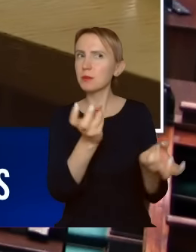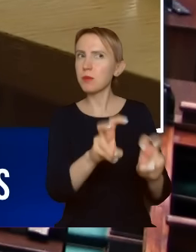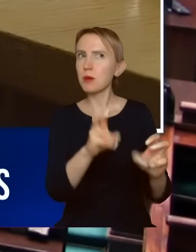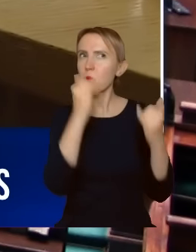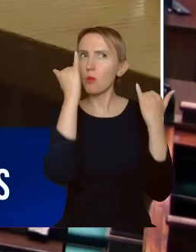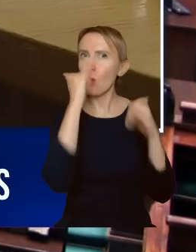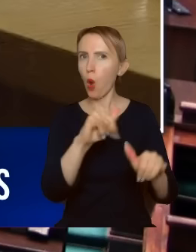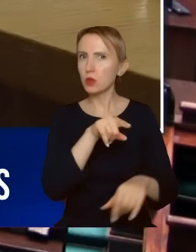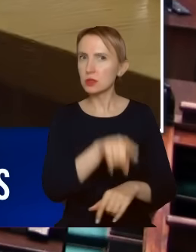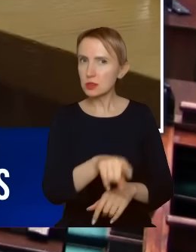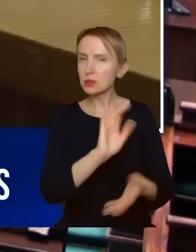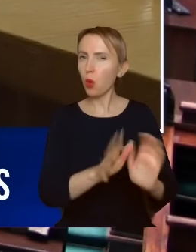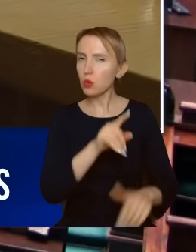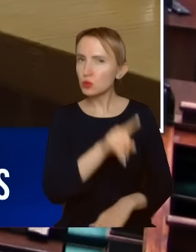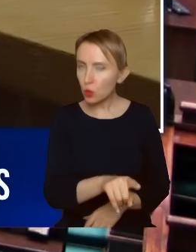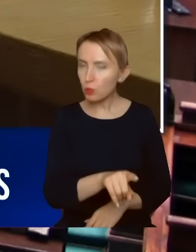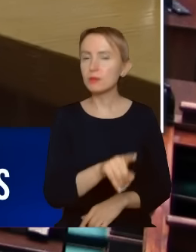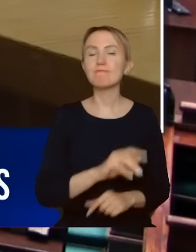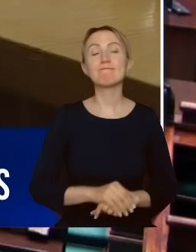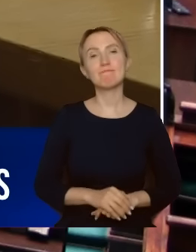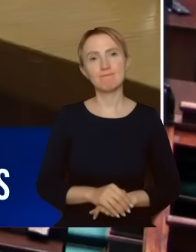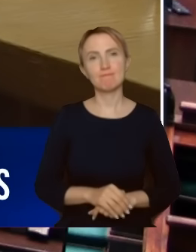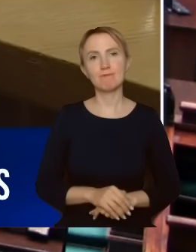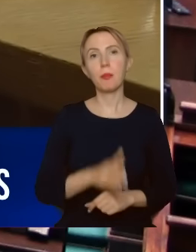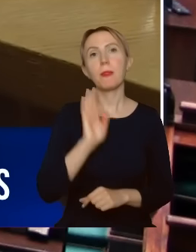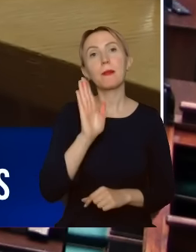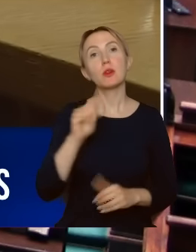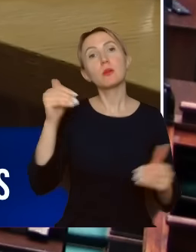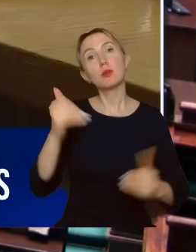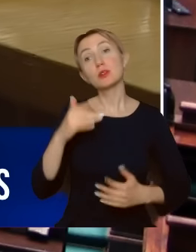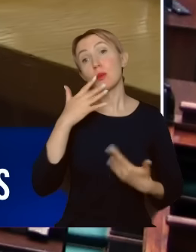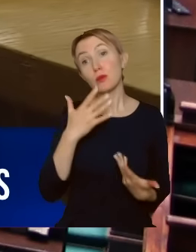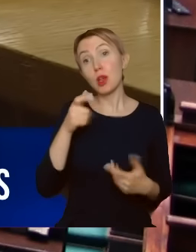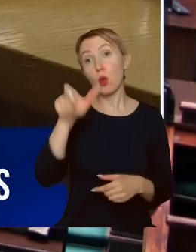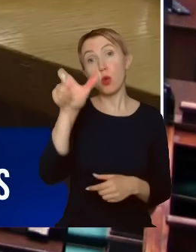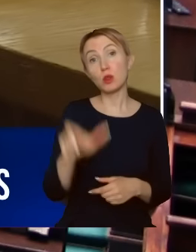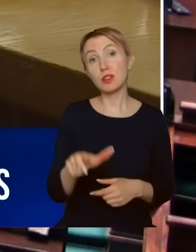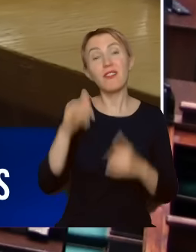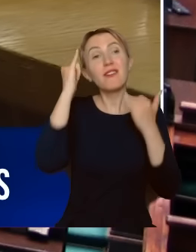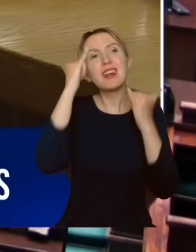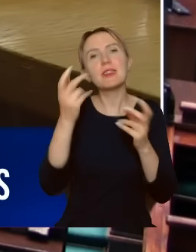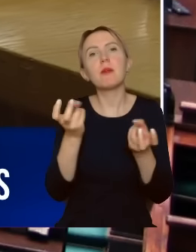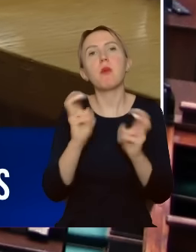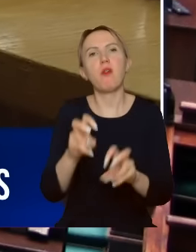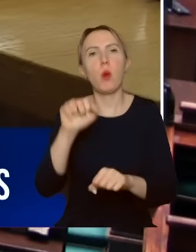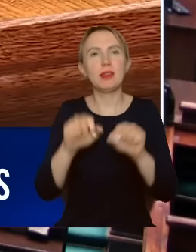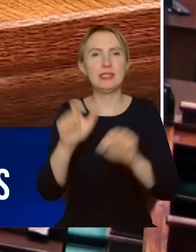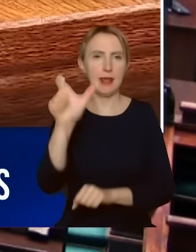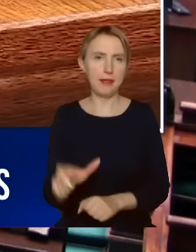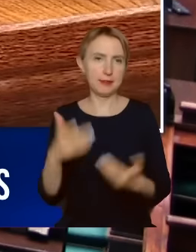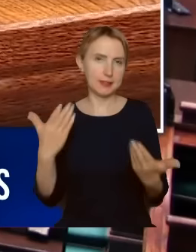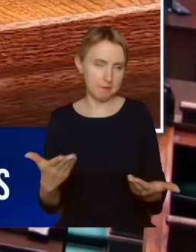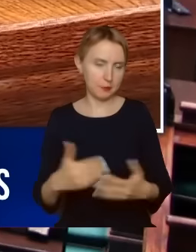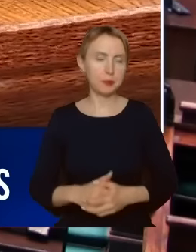wadliwy to potem możemy mówić o takiej osobie że jest wadliwie powołanym sędzią Natomiast